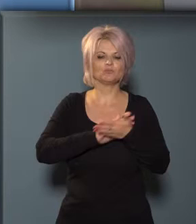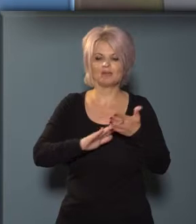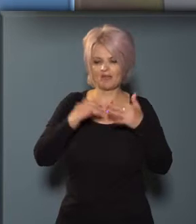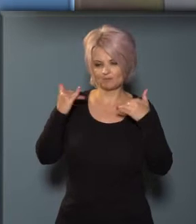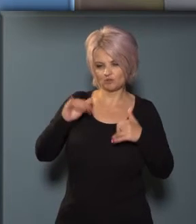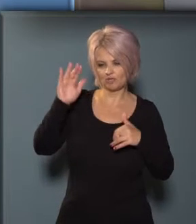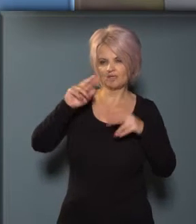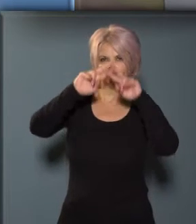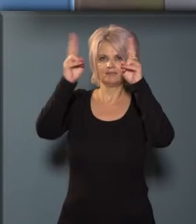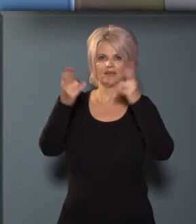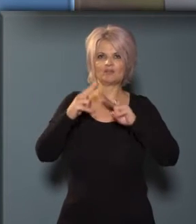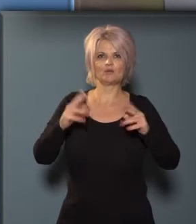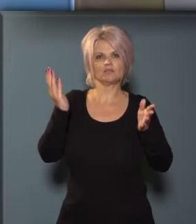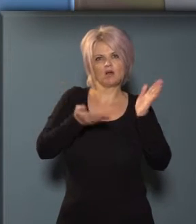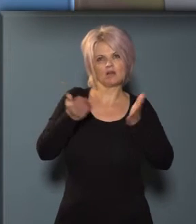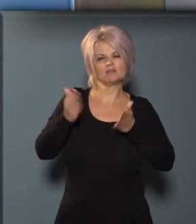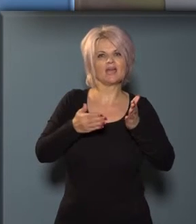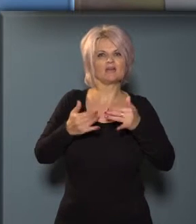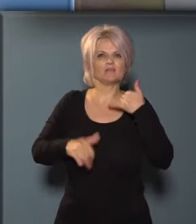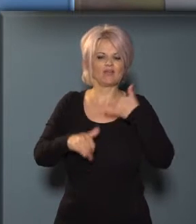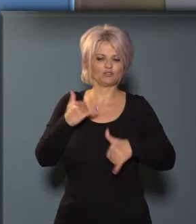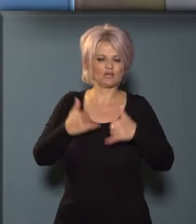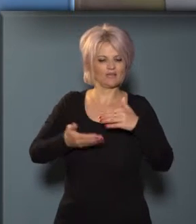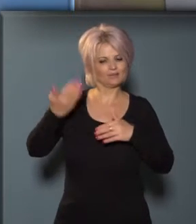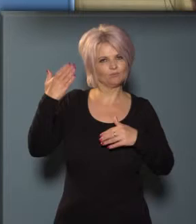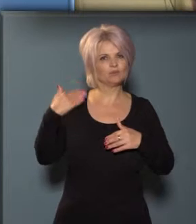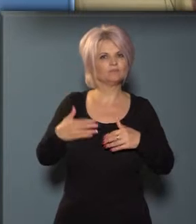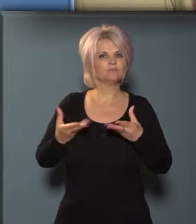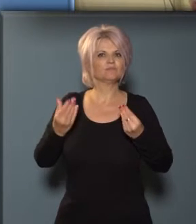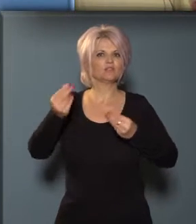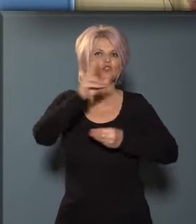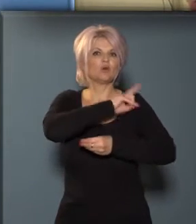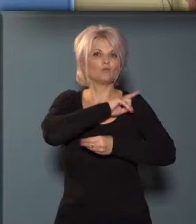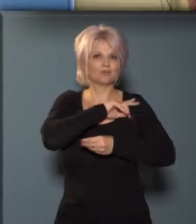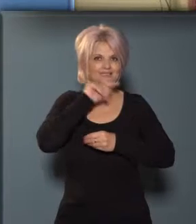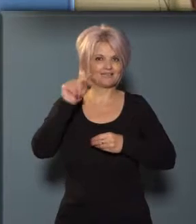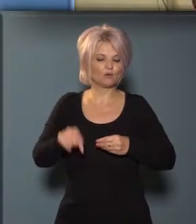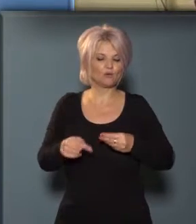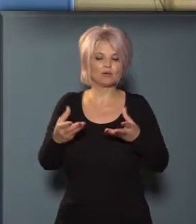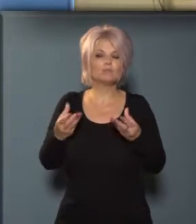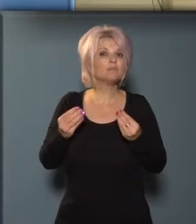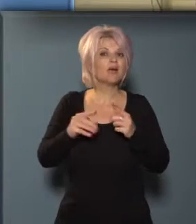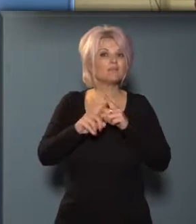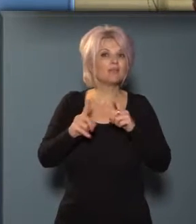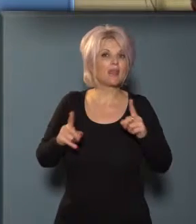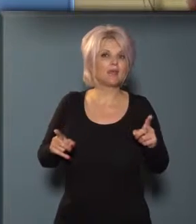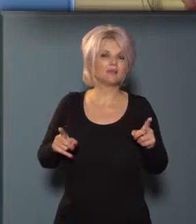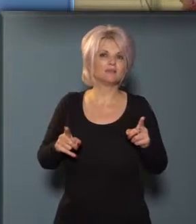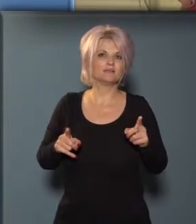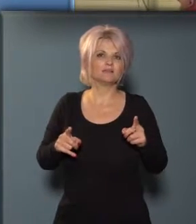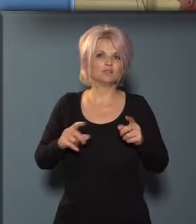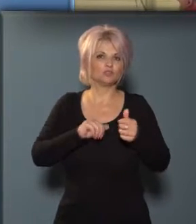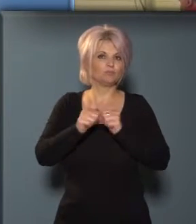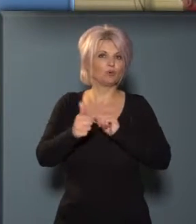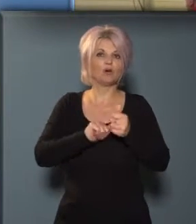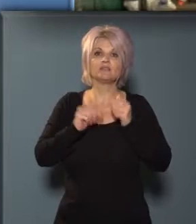egy nemzetközi karate verseny van a hátunk mögött, de nagyon sok funkciót betölt. Mennyi fajta sporttevékenységet lehet